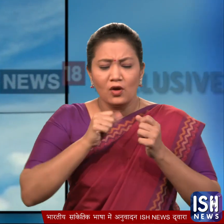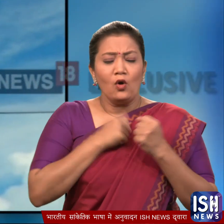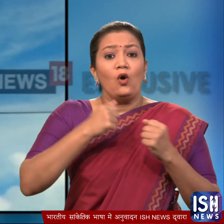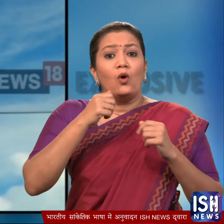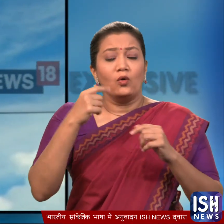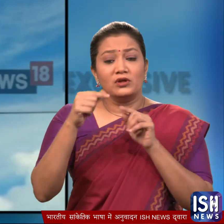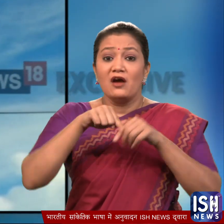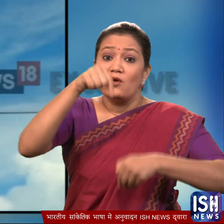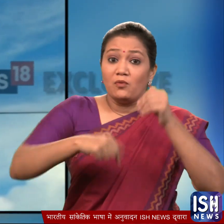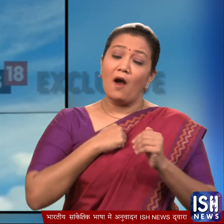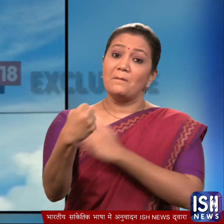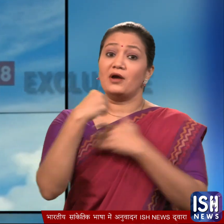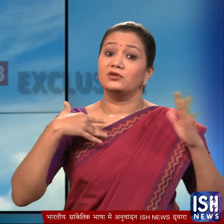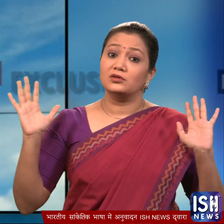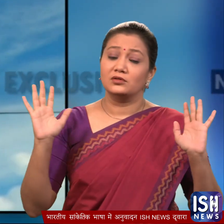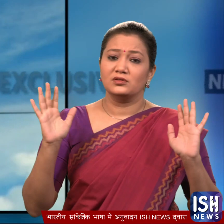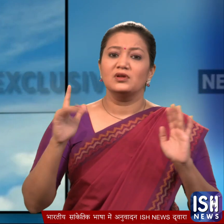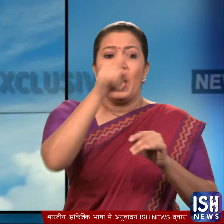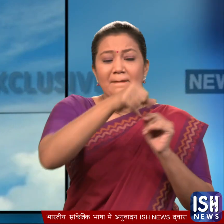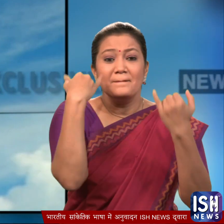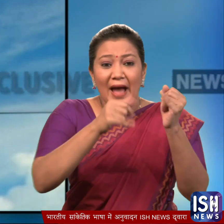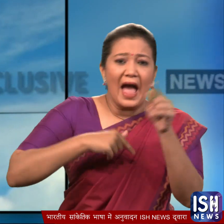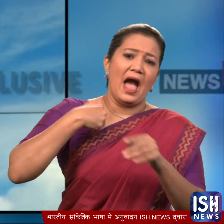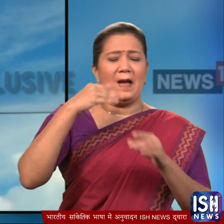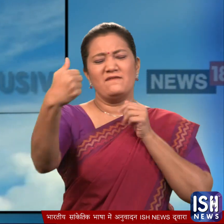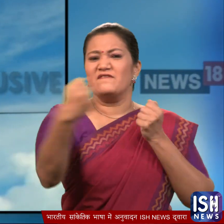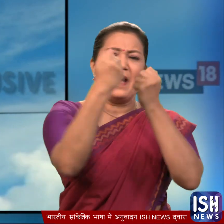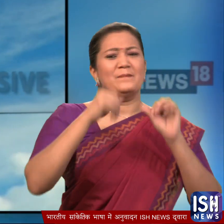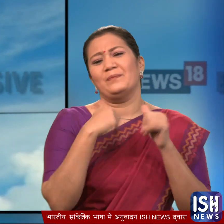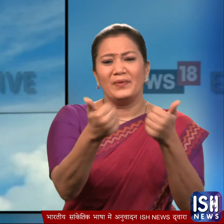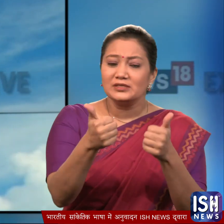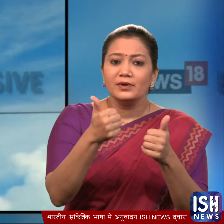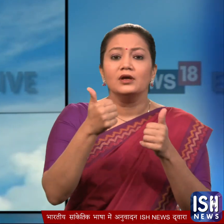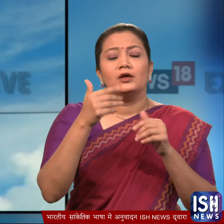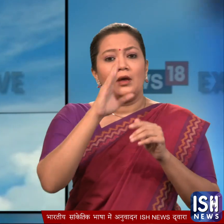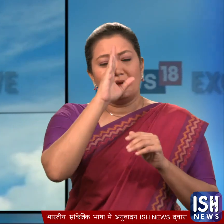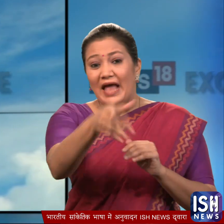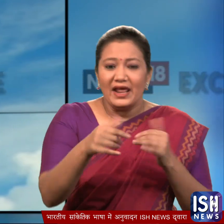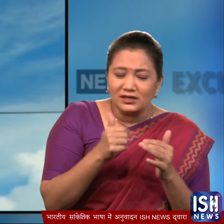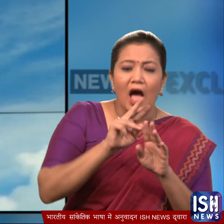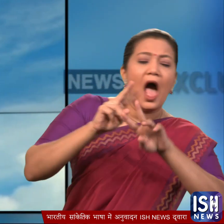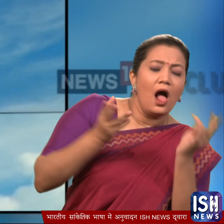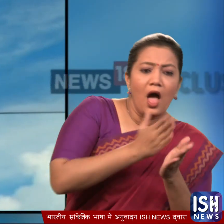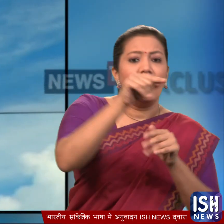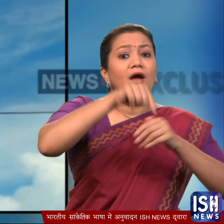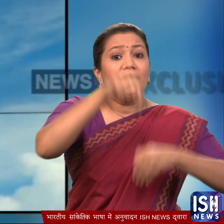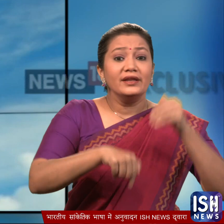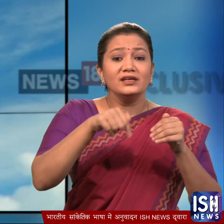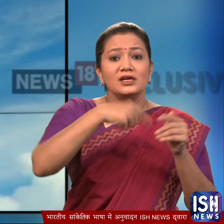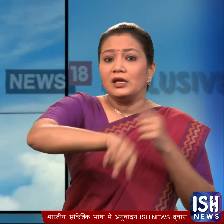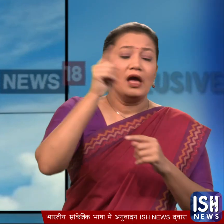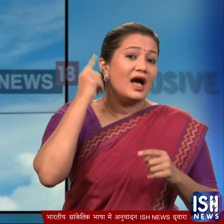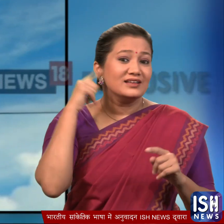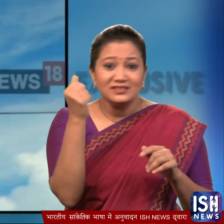पास सिर्फ अपने वोट की ताकत है, जिससे हम इन गुंडों को सीधे न सही दूसरे तरीके से सबक सिखा ही सकते हैं। नेता